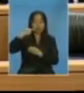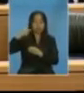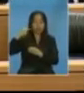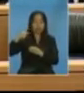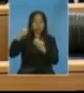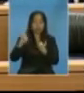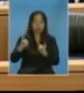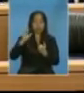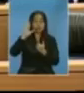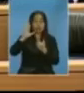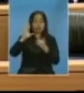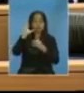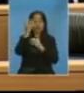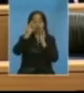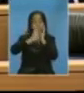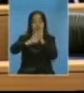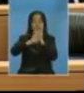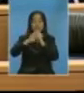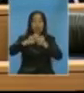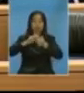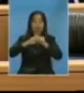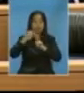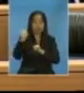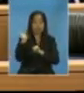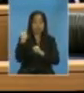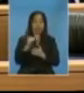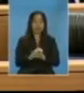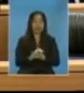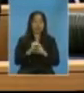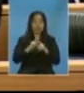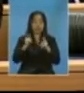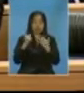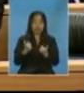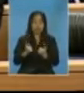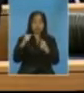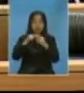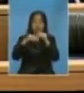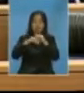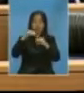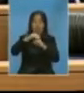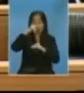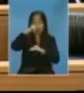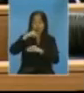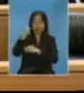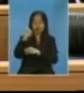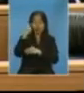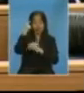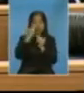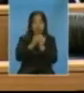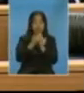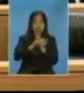ขณะนี้ยังเป็นปัญหานี้อยู่เลยครับแต่เงินที่ทำในไทยเข้มแข็งก็ไม่ใช่ว่าเงินที่ใช้ไปแล้วหมดไป